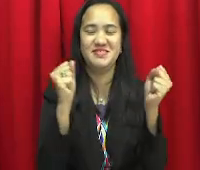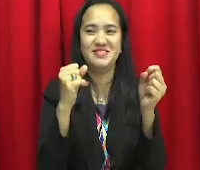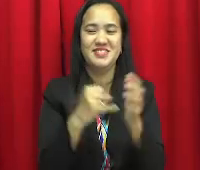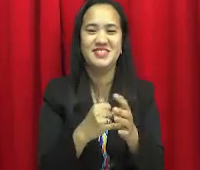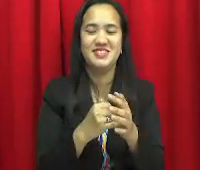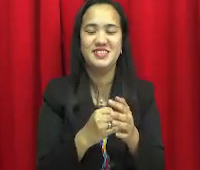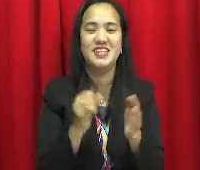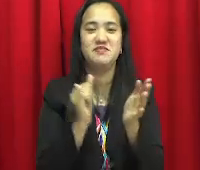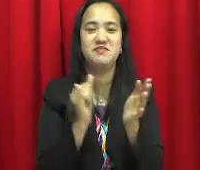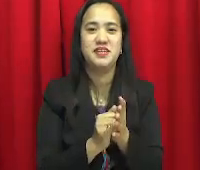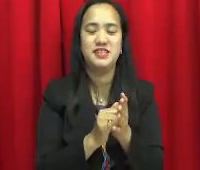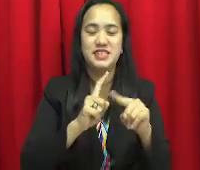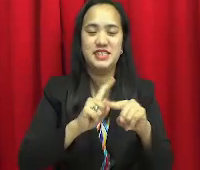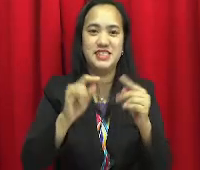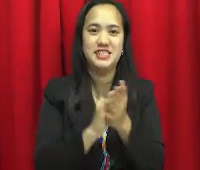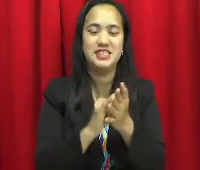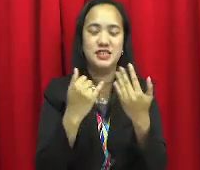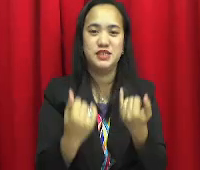Malayo pa.